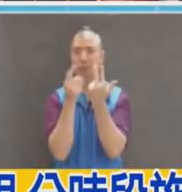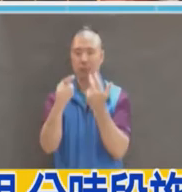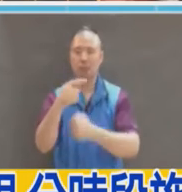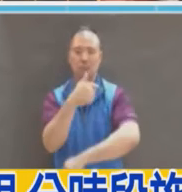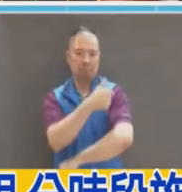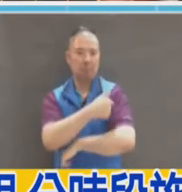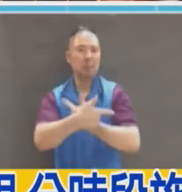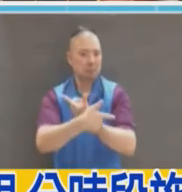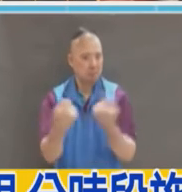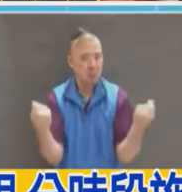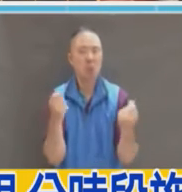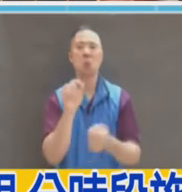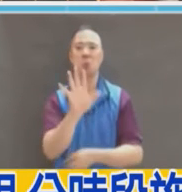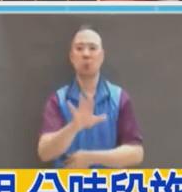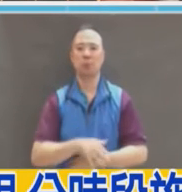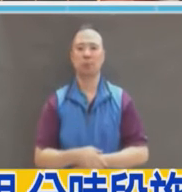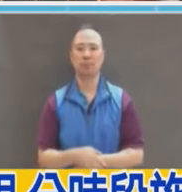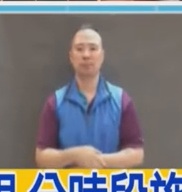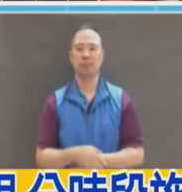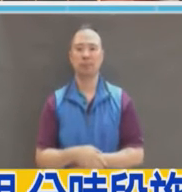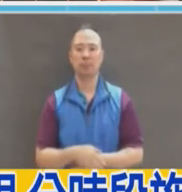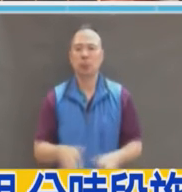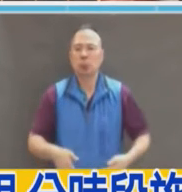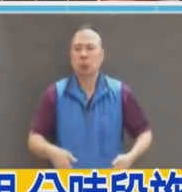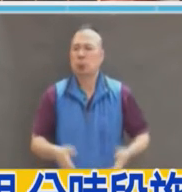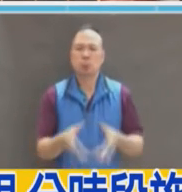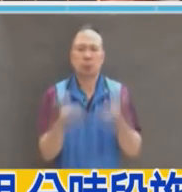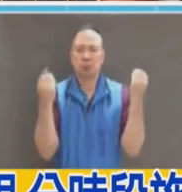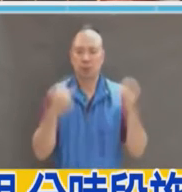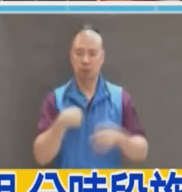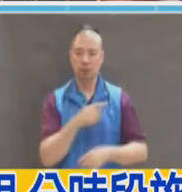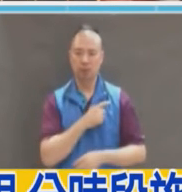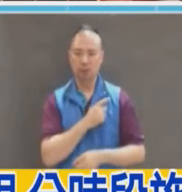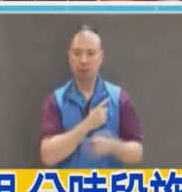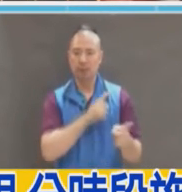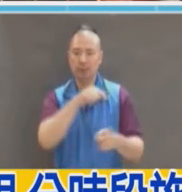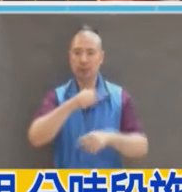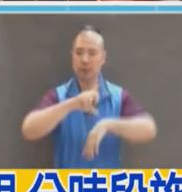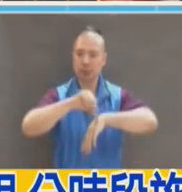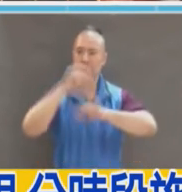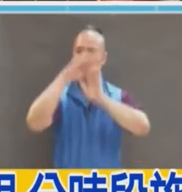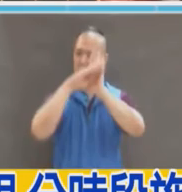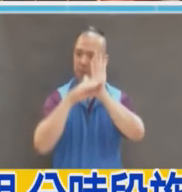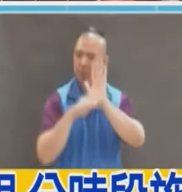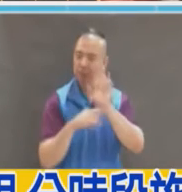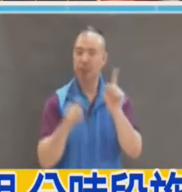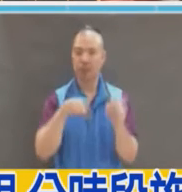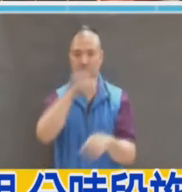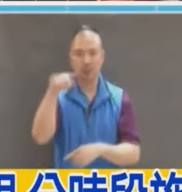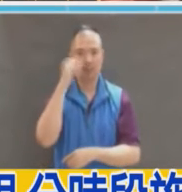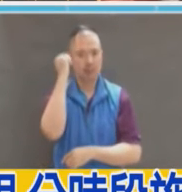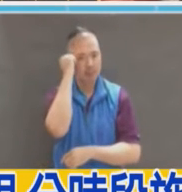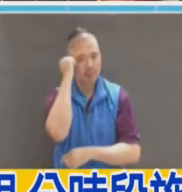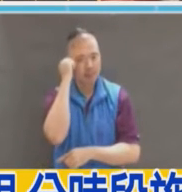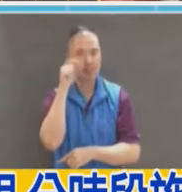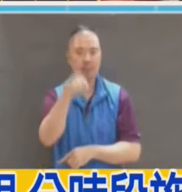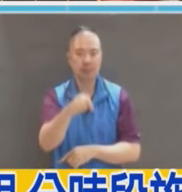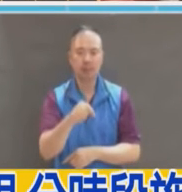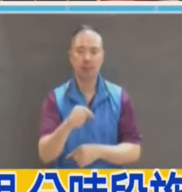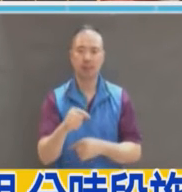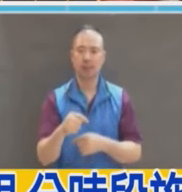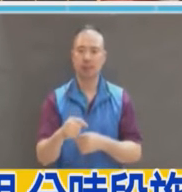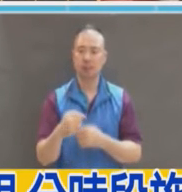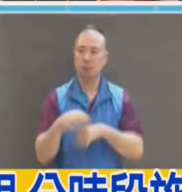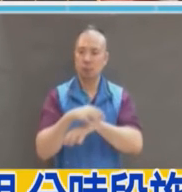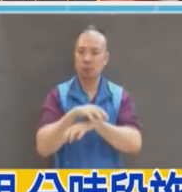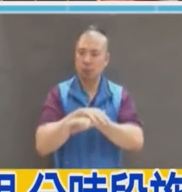站以及卫生局的疫苗接种地点的资讯都可以 QR code， 大家进去扫进去看都可以